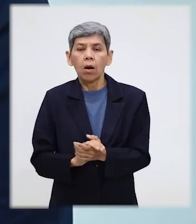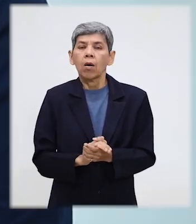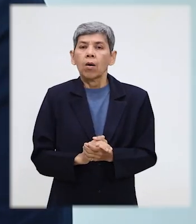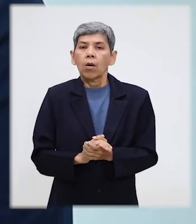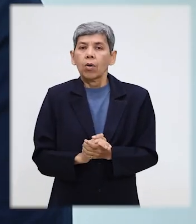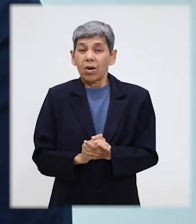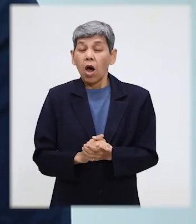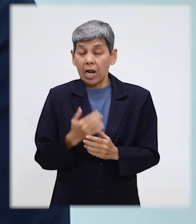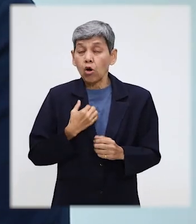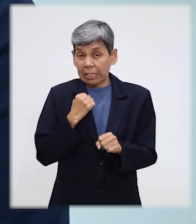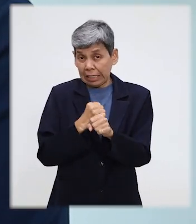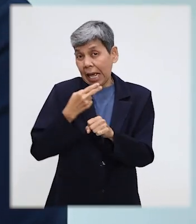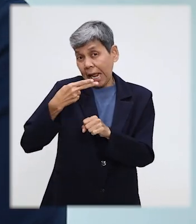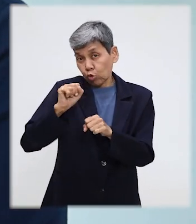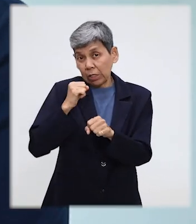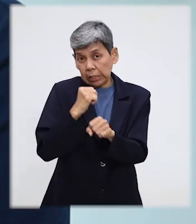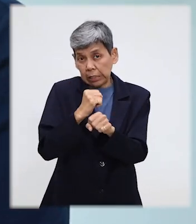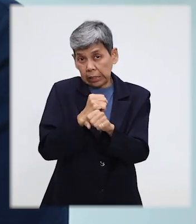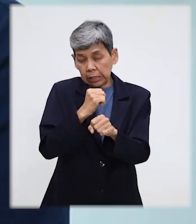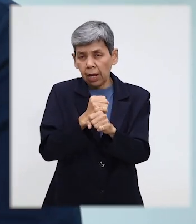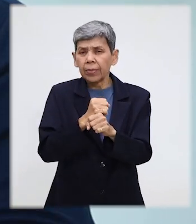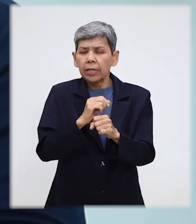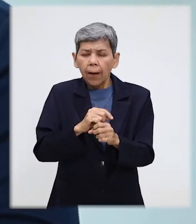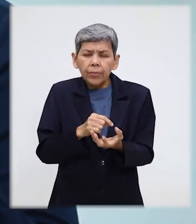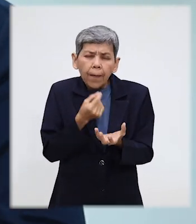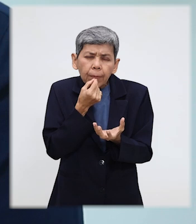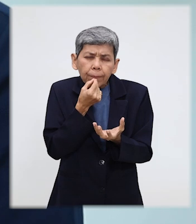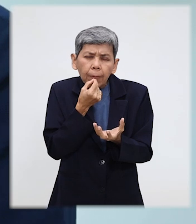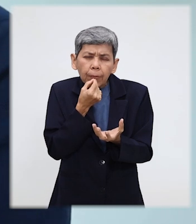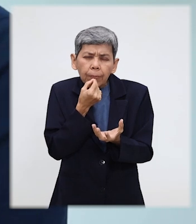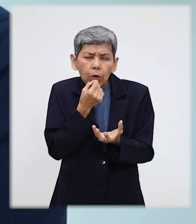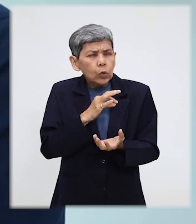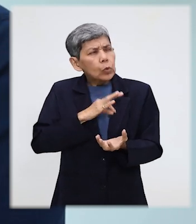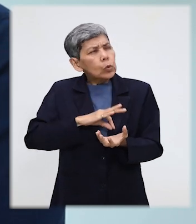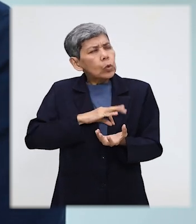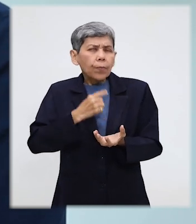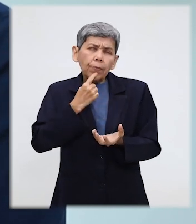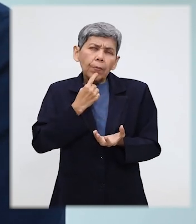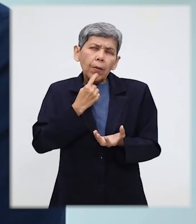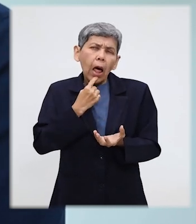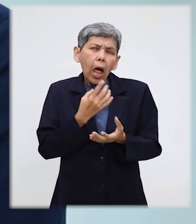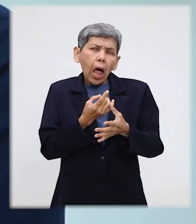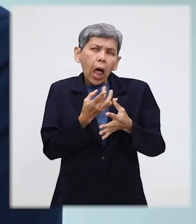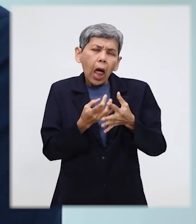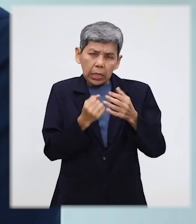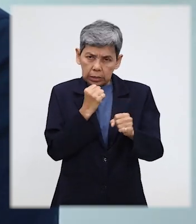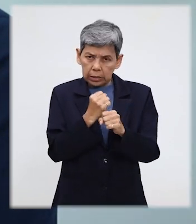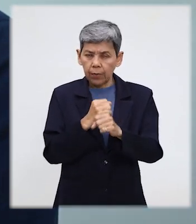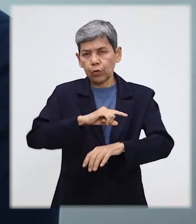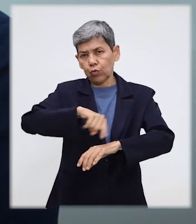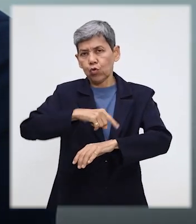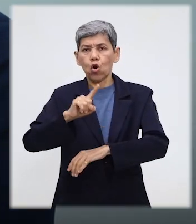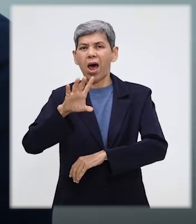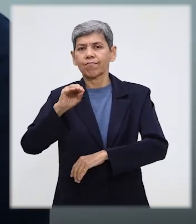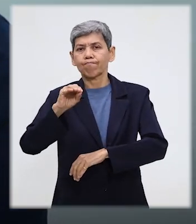าพูดถึงคอร์สแรกที่ทำในเรื่องของการเป็นนักชิมนักทดสอบทางภาษาสัมผัสนะคะเราทางนั้นทำไว้ประมาณ